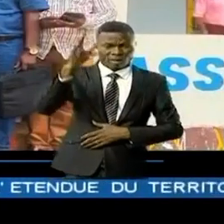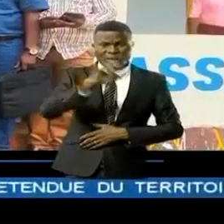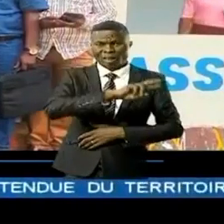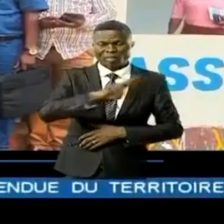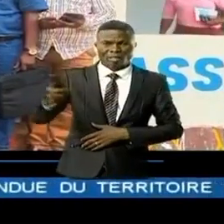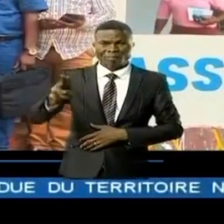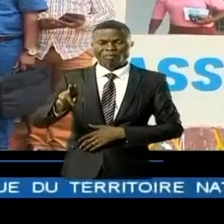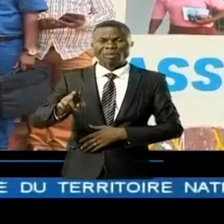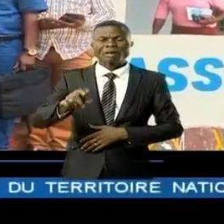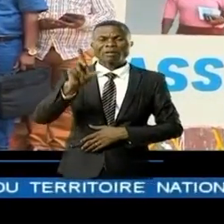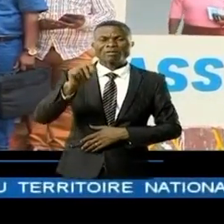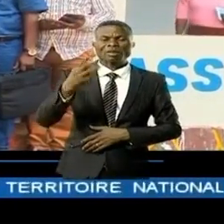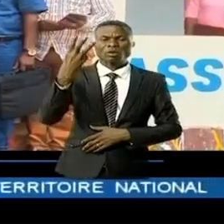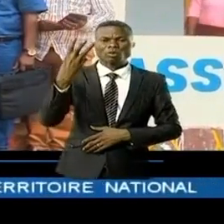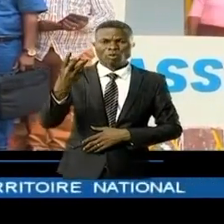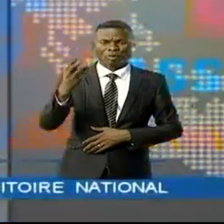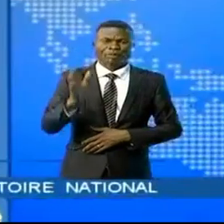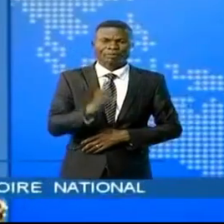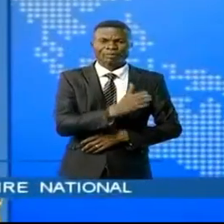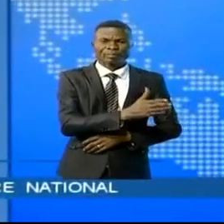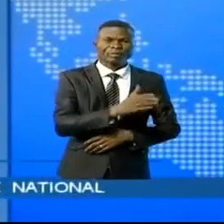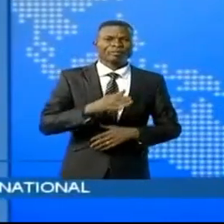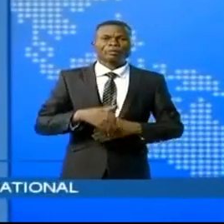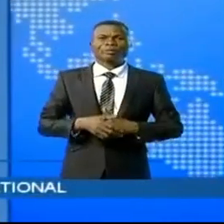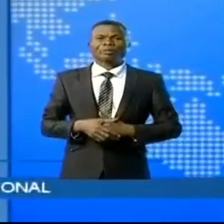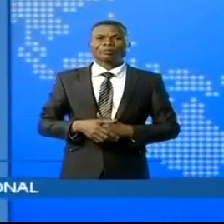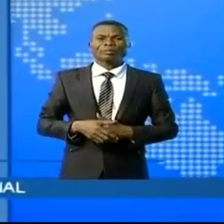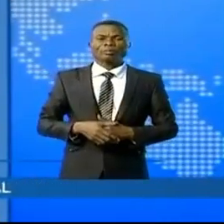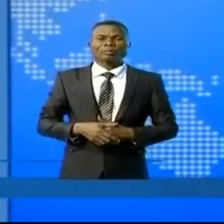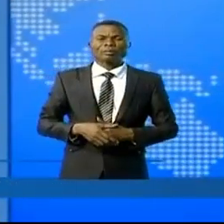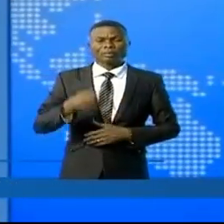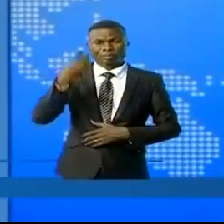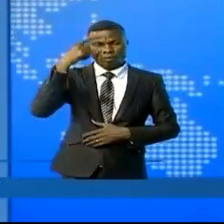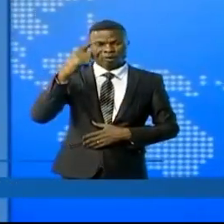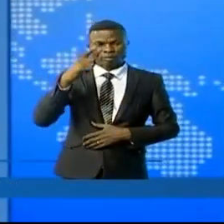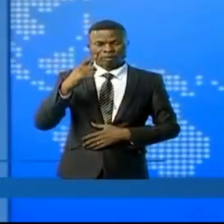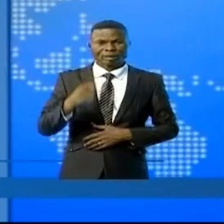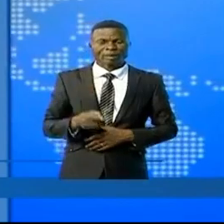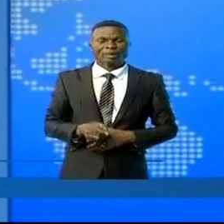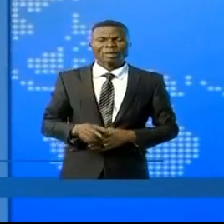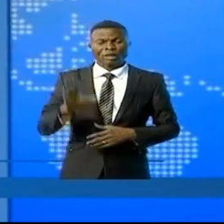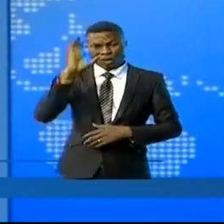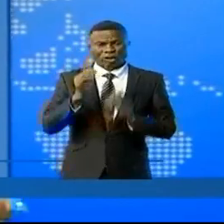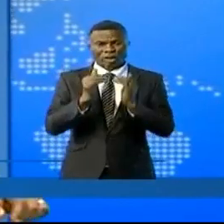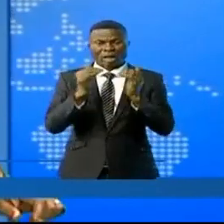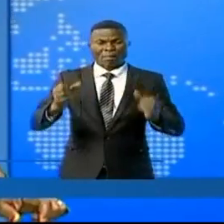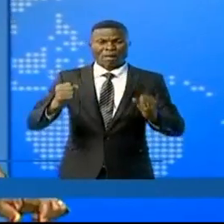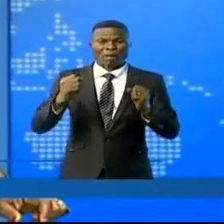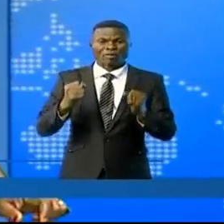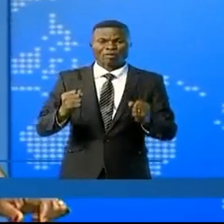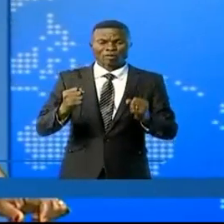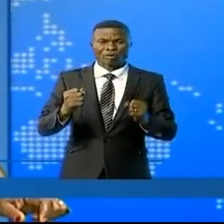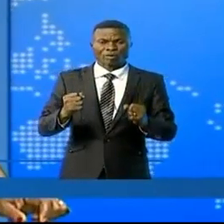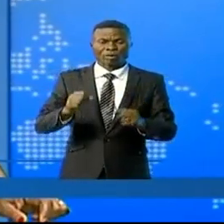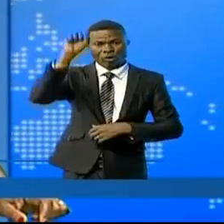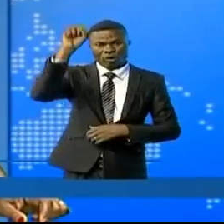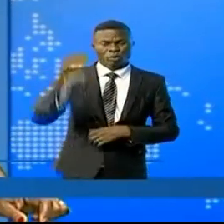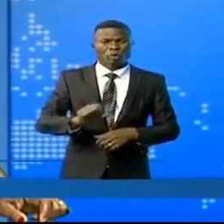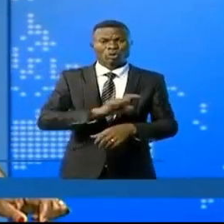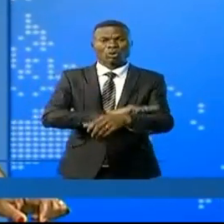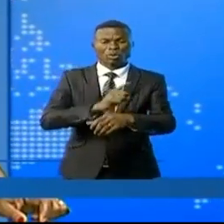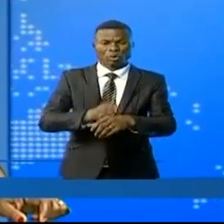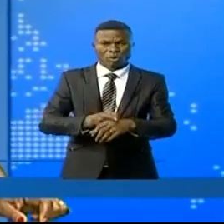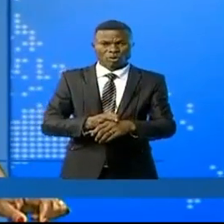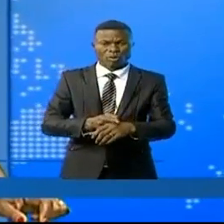l'horizon 2023. Et pour la consolidation de la paix durable au Sud Kivu, chaque